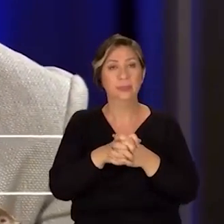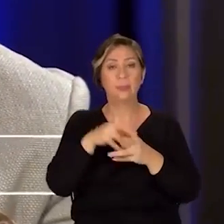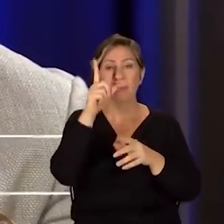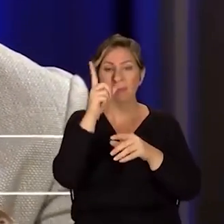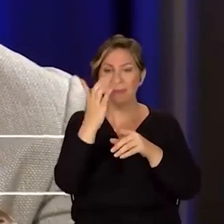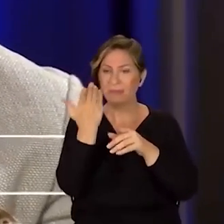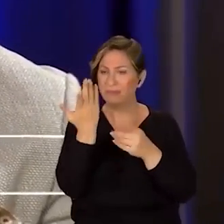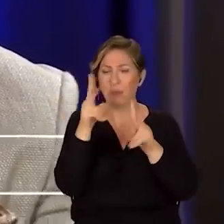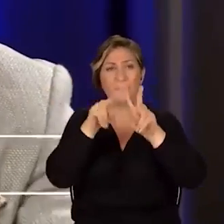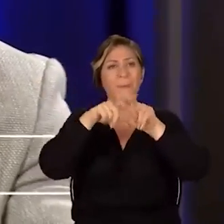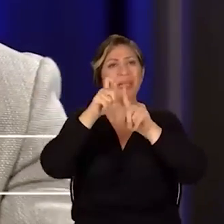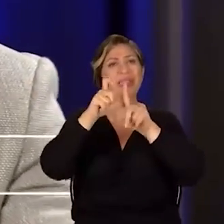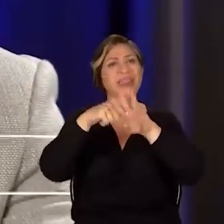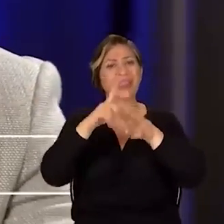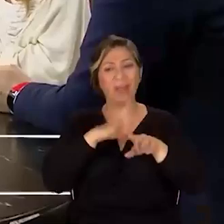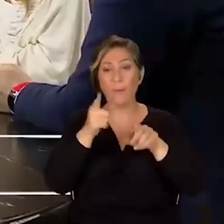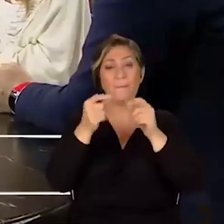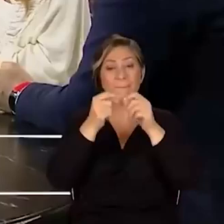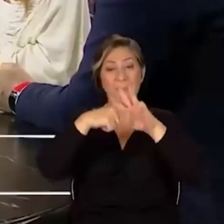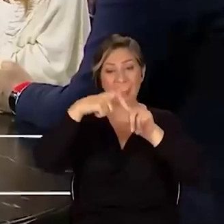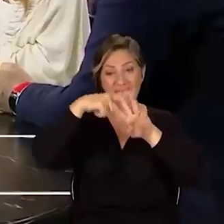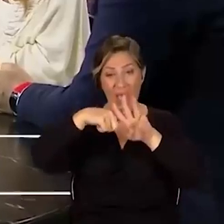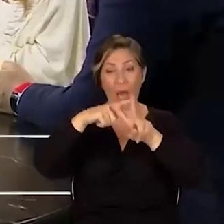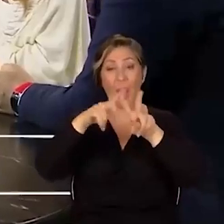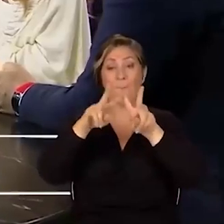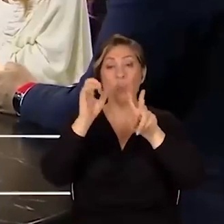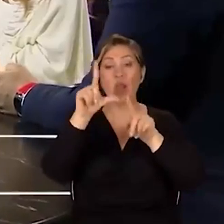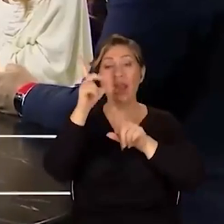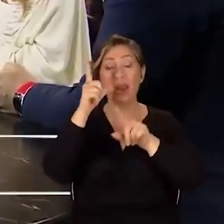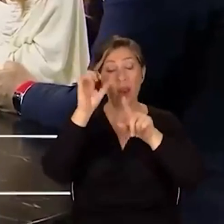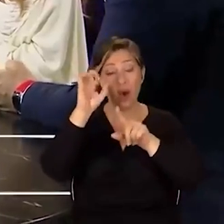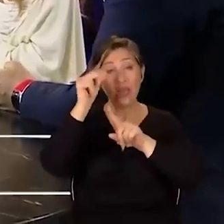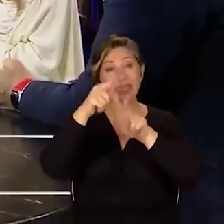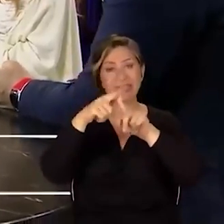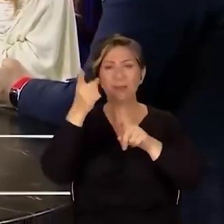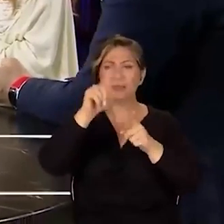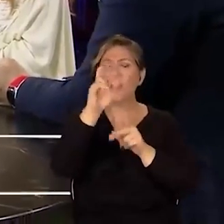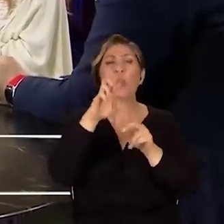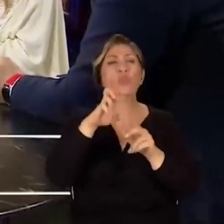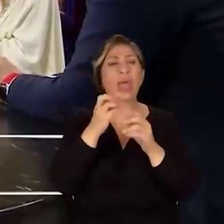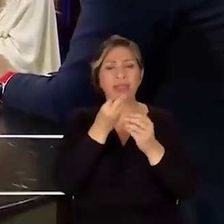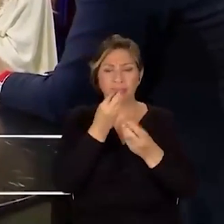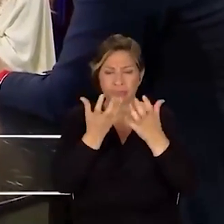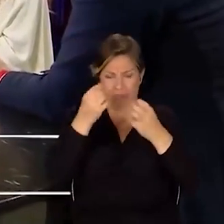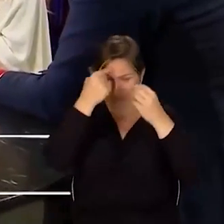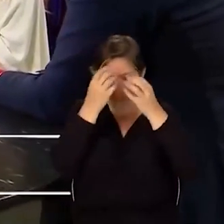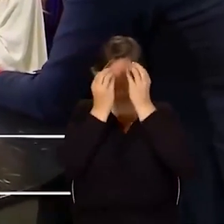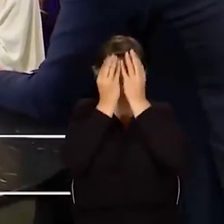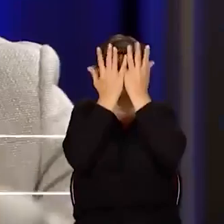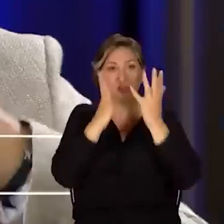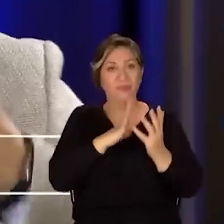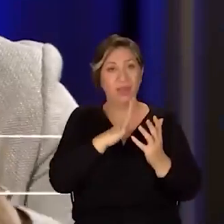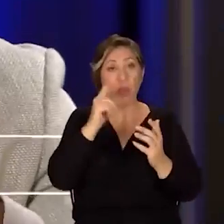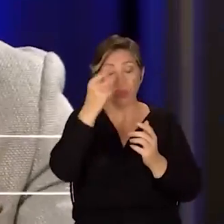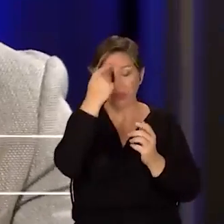bir madde birikiyor. Bu maddenin adı beta amiloid. Veyahut da tau dediğimiz bir başka tau, protein birikiyor. Evet. Şimdi bu maddenin